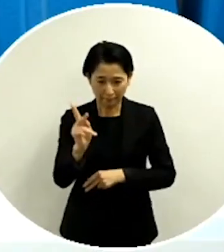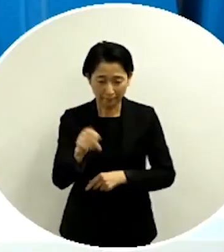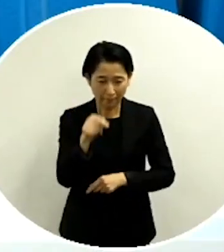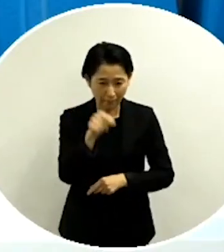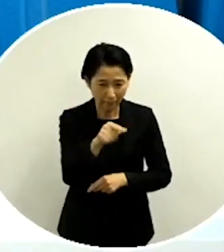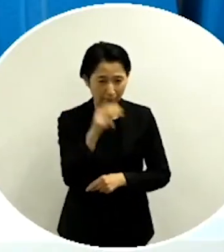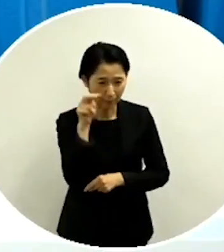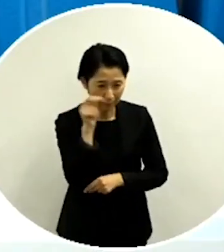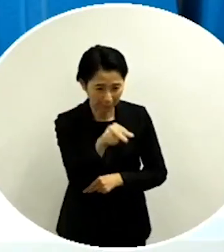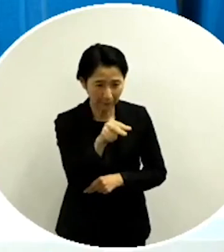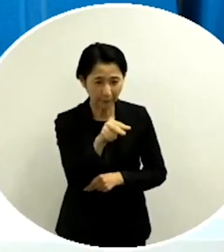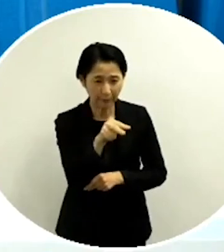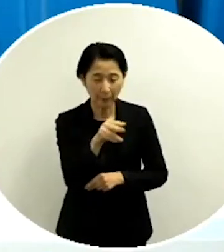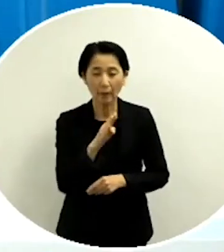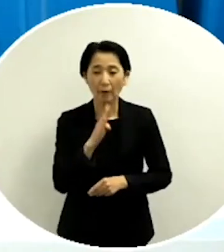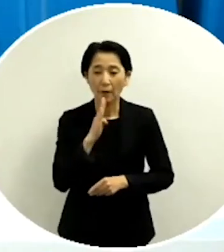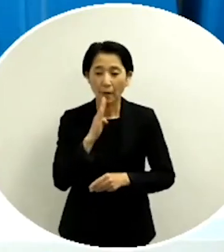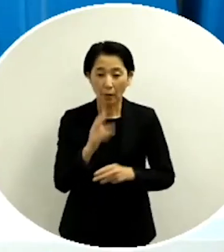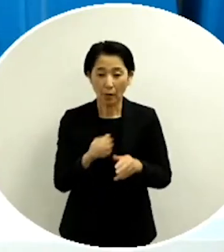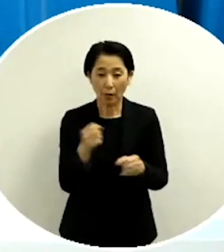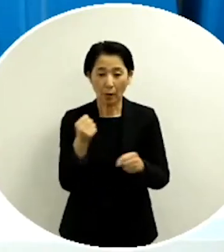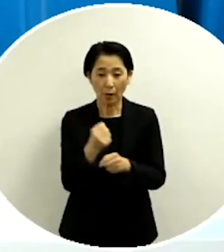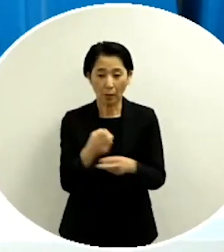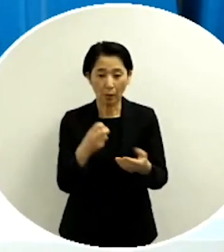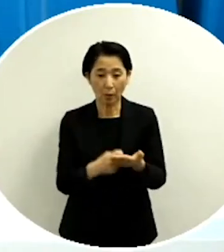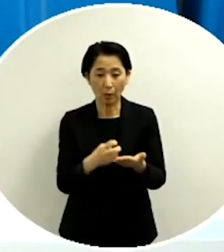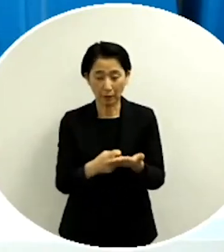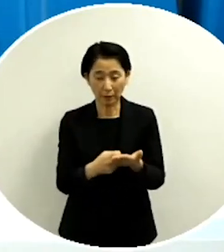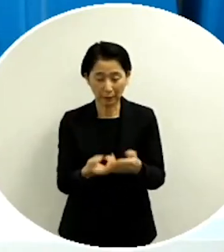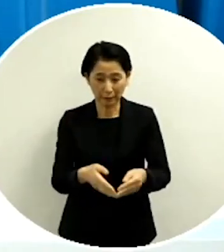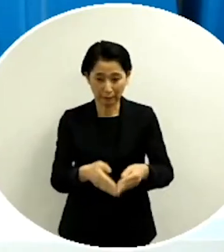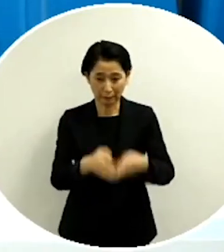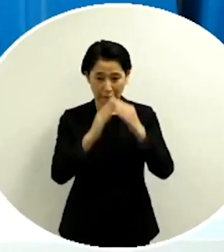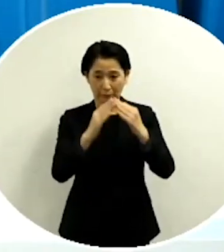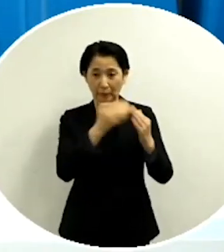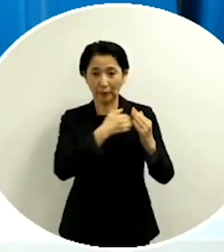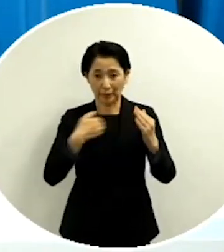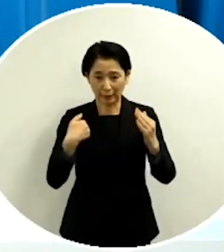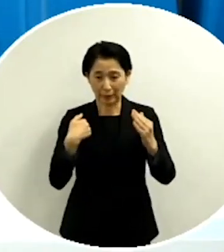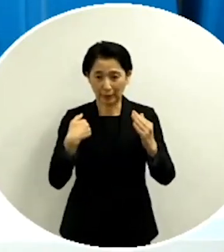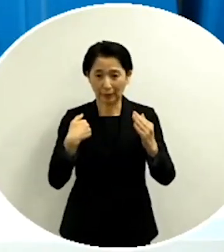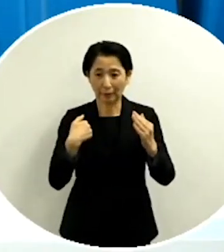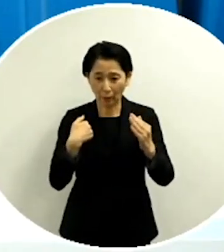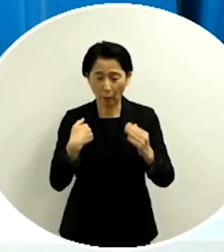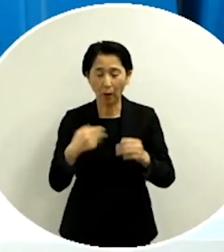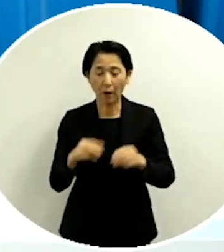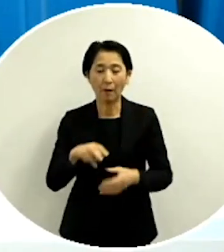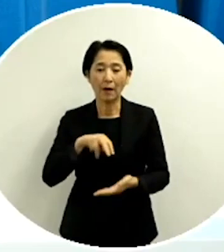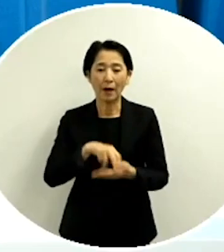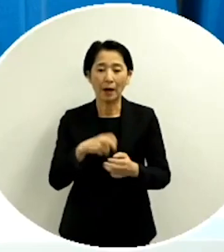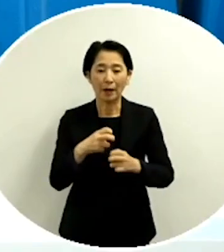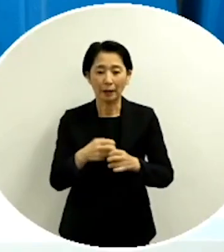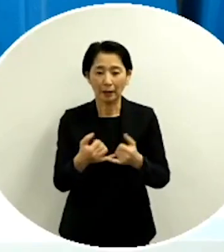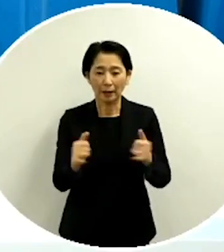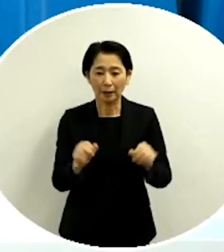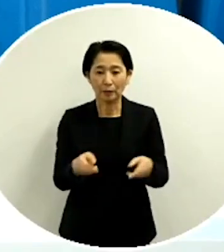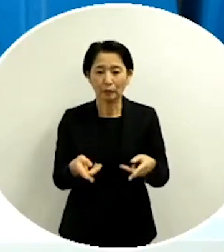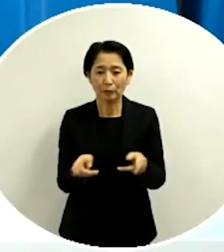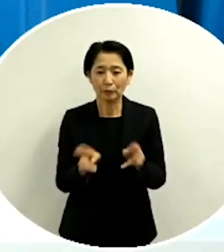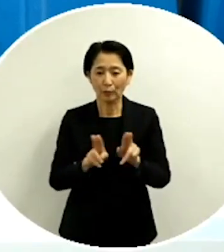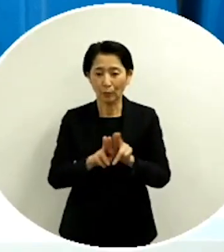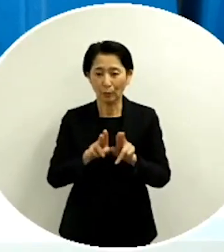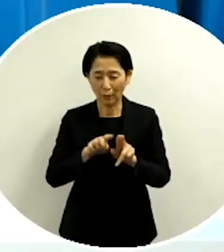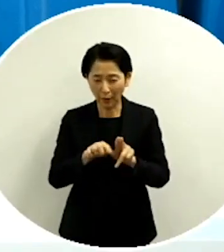したりすることで本当に法律にすることができるんですよねこういう可能性というのは立憲民主党はもっともっとあの性